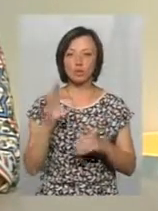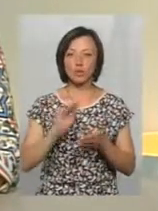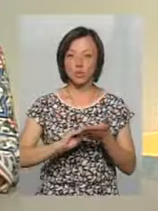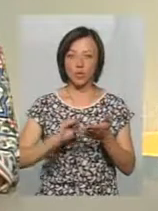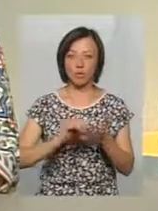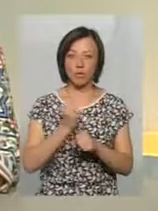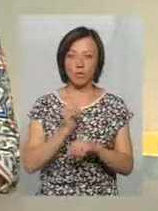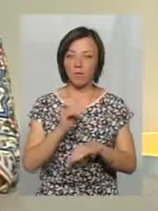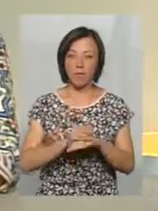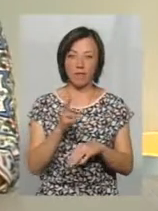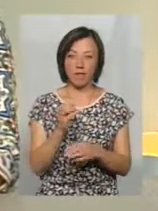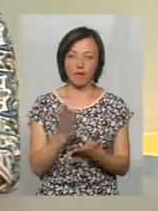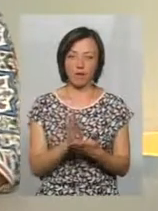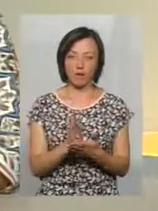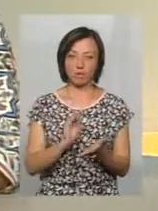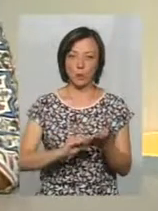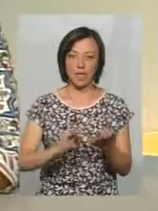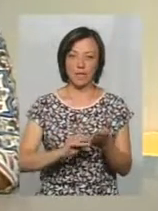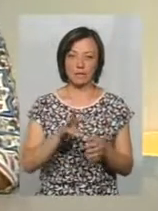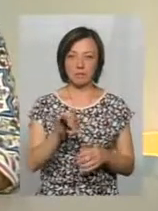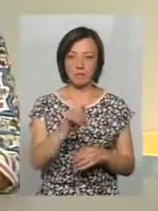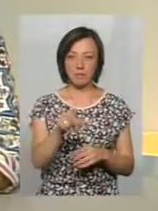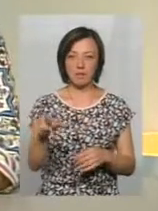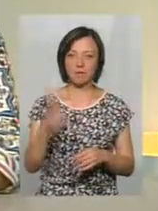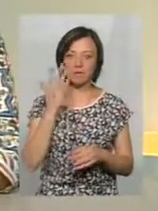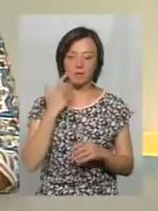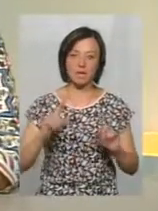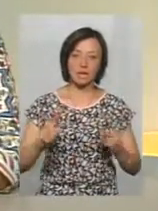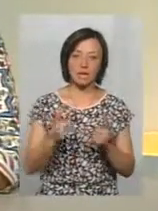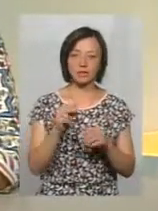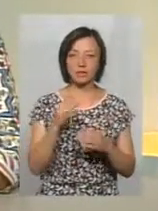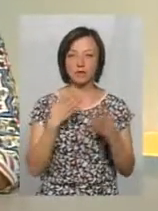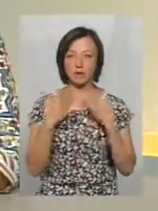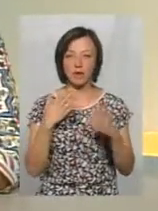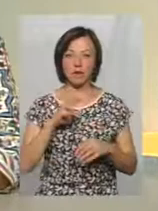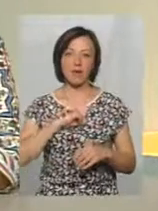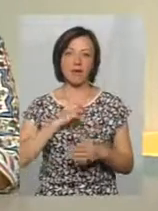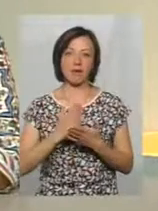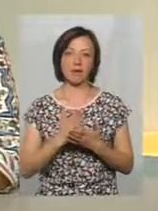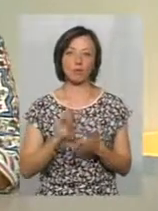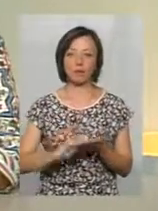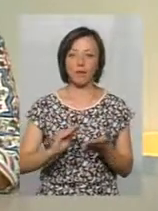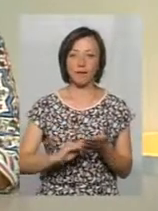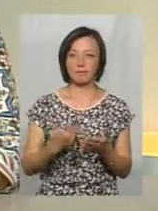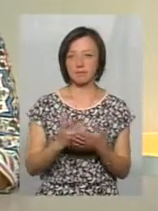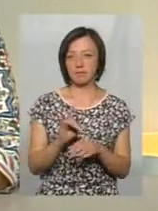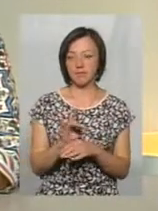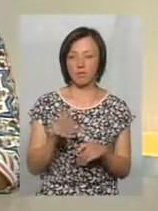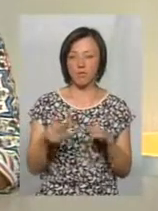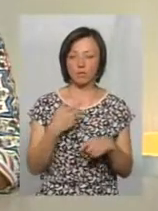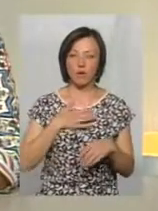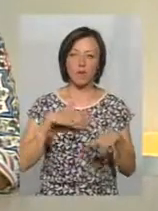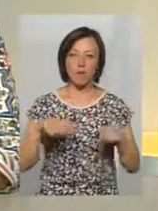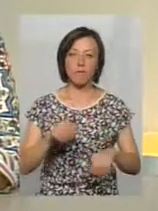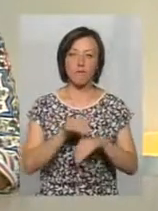роблять, але по факту вони не є журналістами. Так? Ну, всюди при затриманнях чи там при спілкуваннях, я от я журналіст, ви там порушуєте мої права. Але